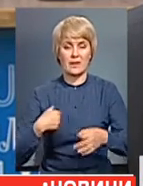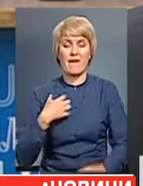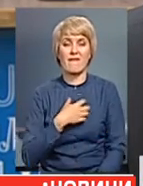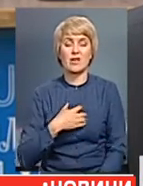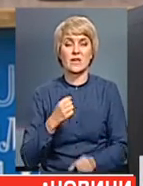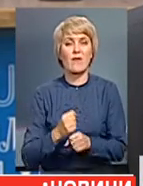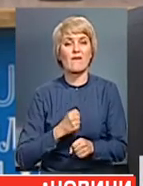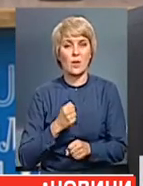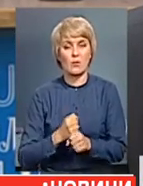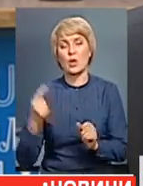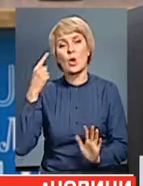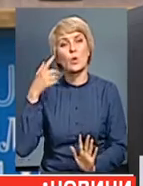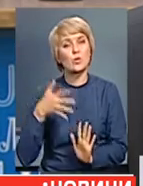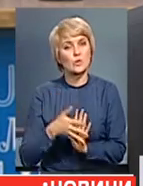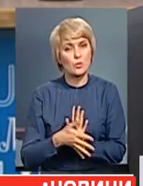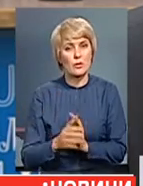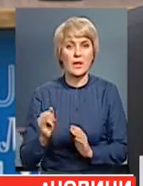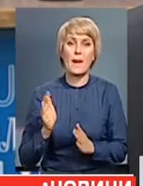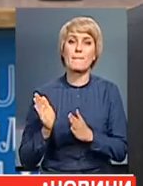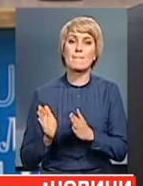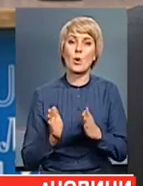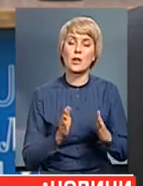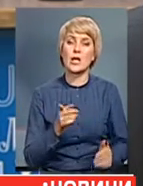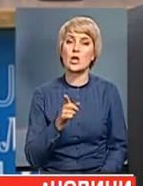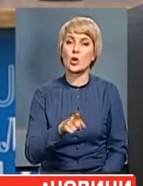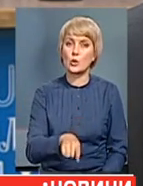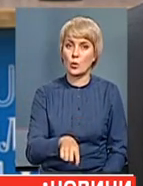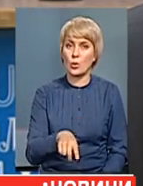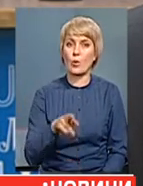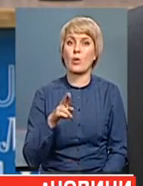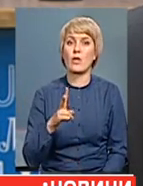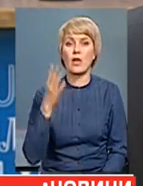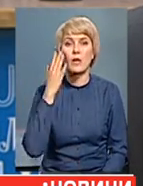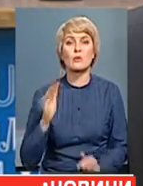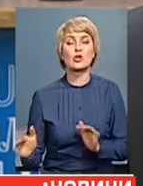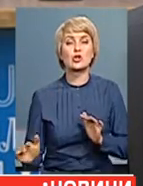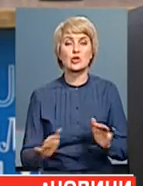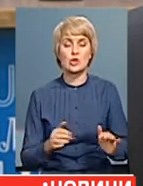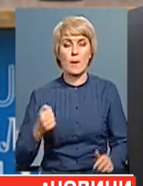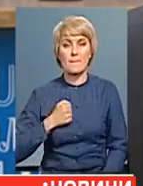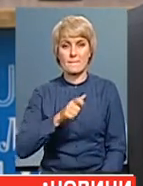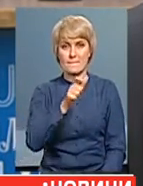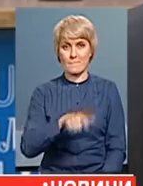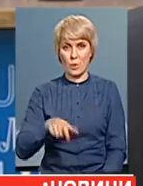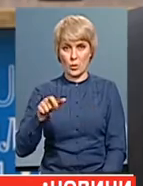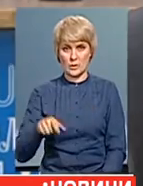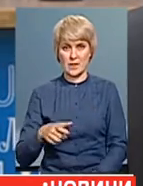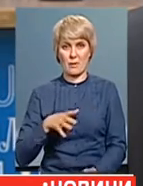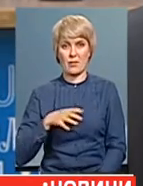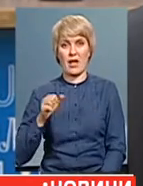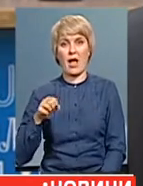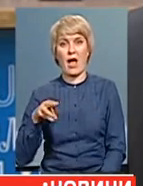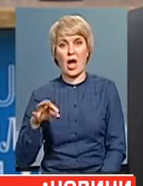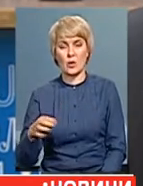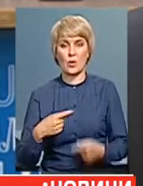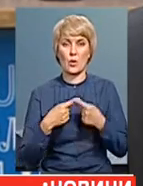і порядок того, яким чином бійці, що брали участь в АТО, і інші категорії